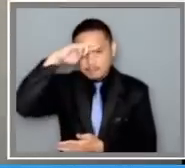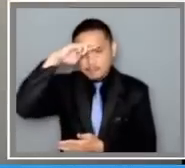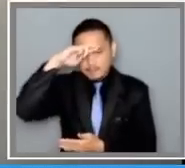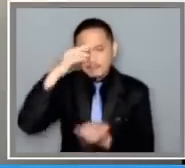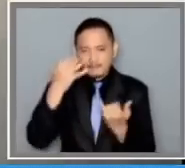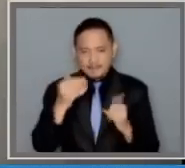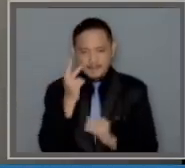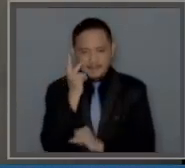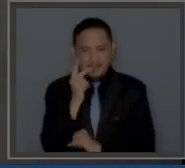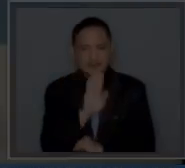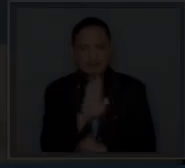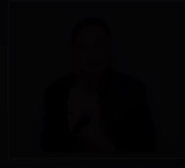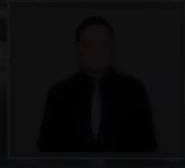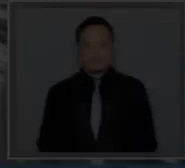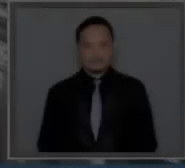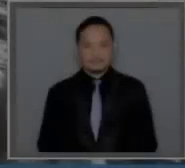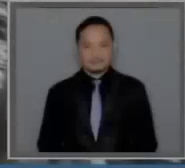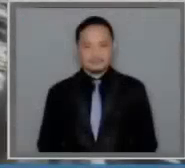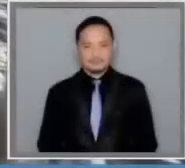video.